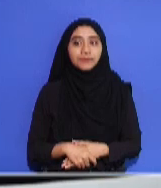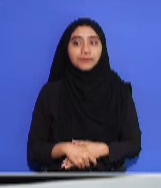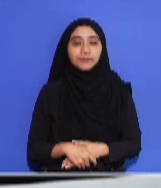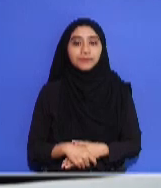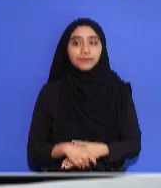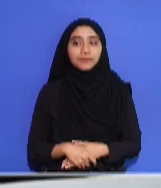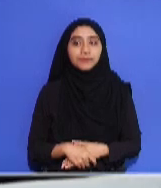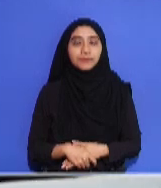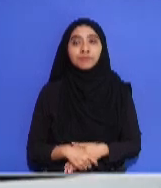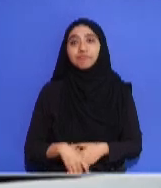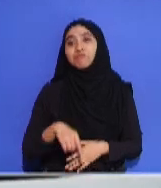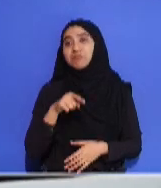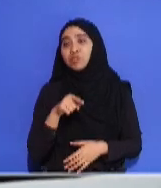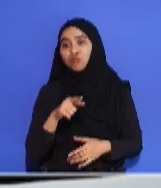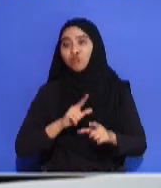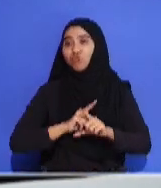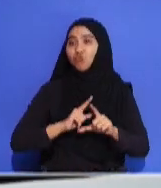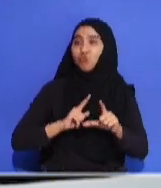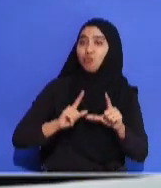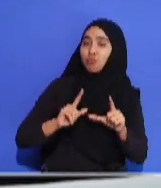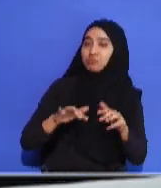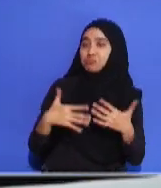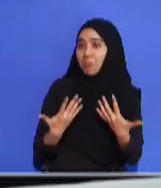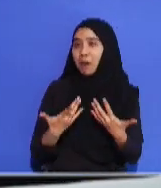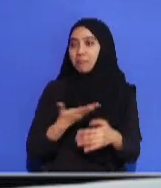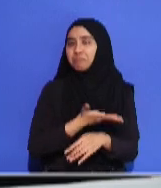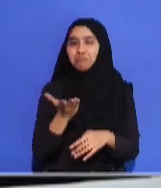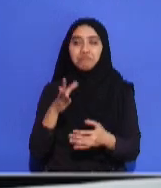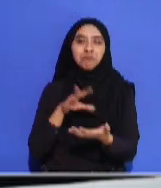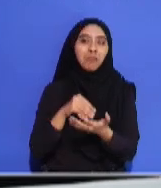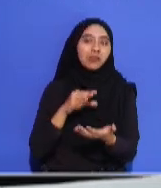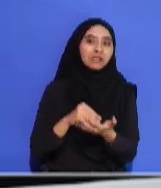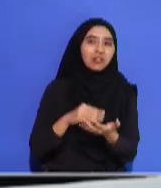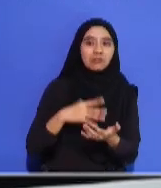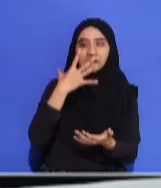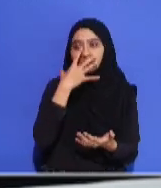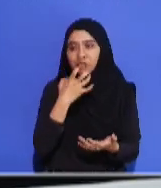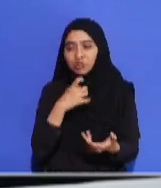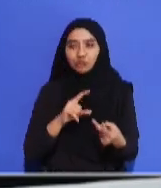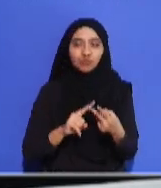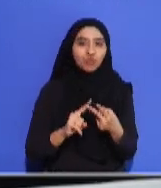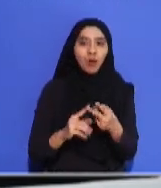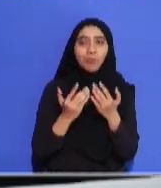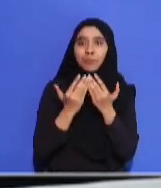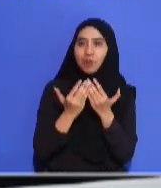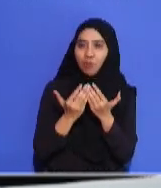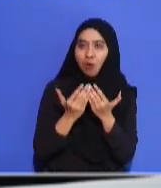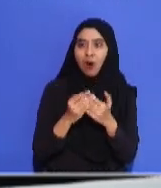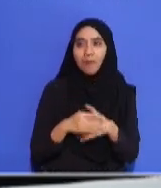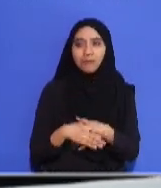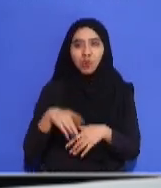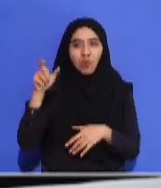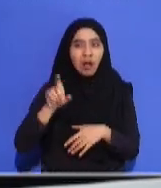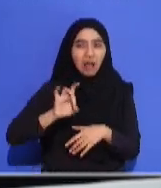Prama Lulus ini yang pertama saya kira harus belajar sungguh-sungguh dan yang kedua harus berdoa Jangan percaya dengan janji-janji orang